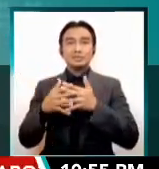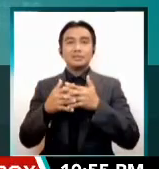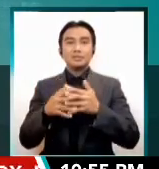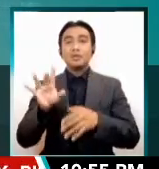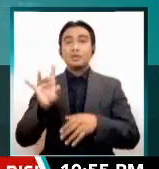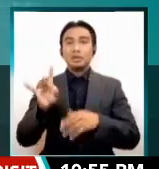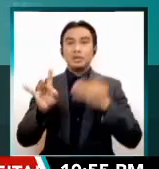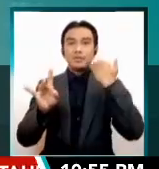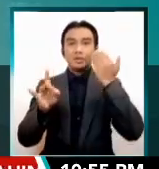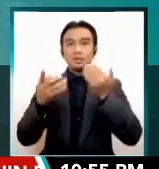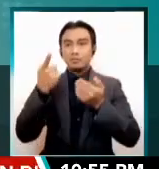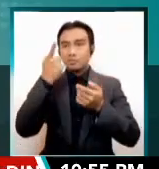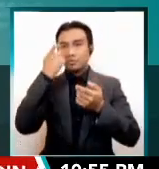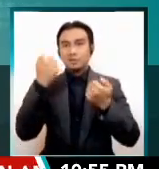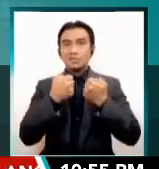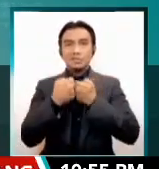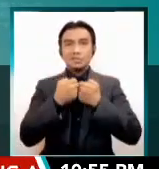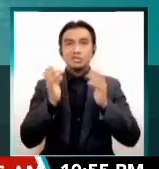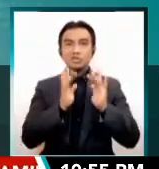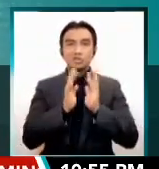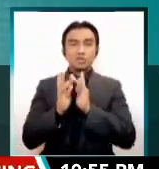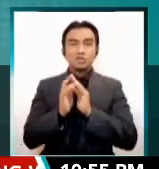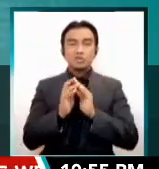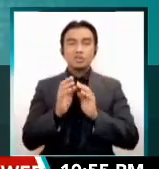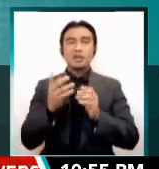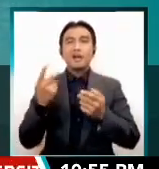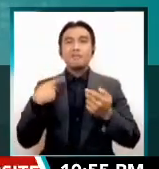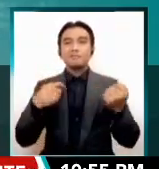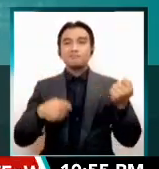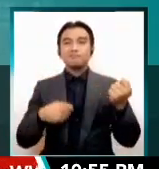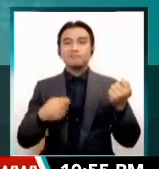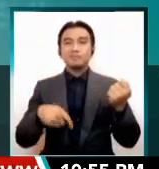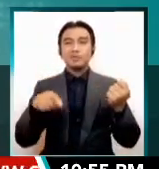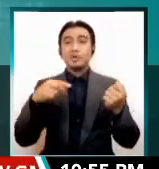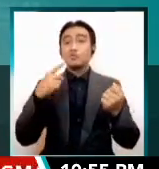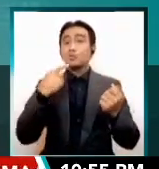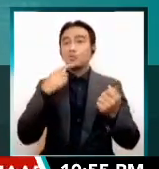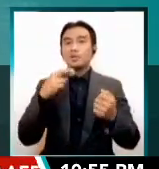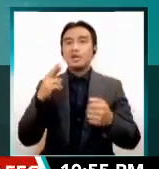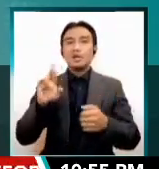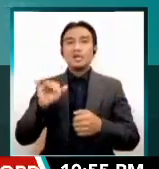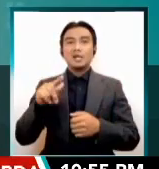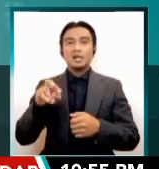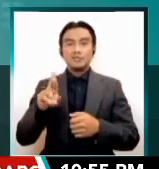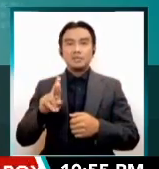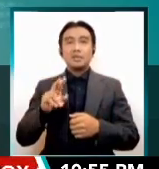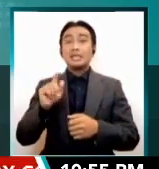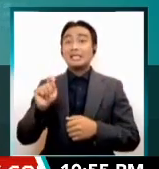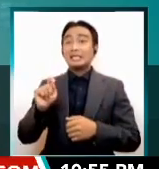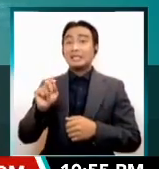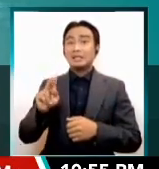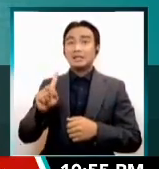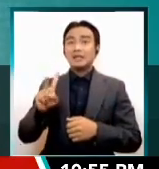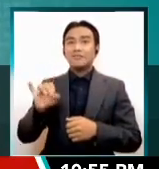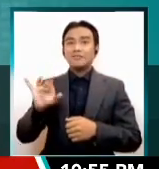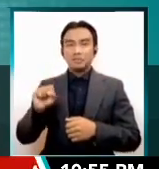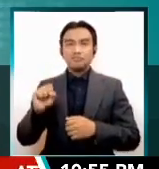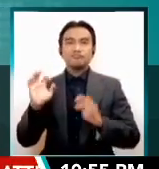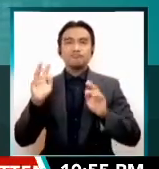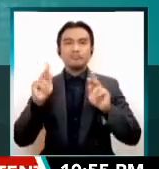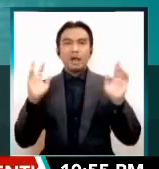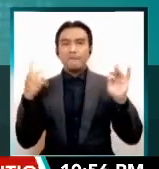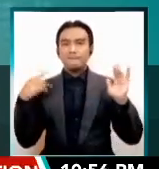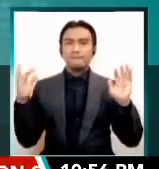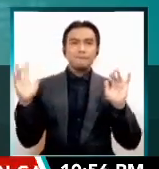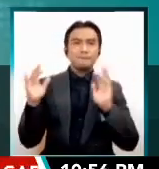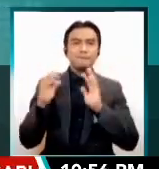stampede na nangyari habang nagpe-perform ang Grammy-winning rapper na si Travis Scott. Nagkagulo nang mapunta ang maraming fans malapit sa